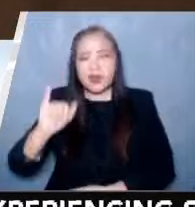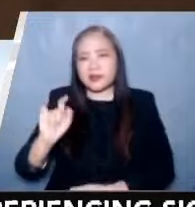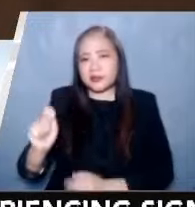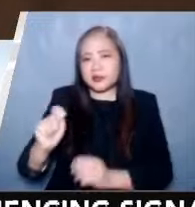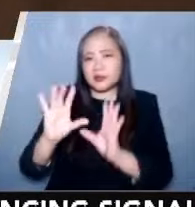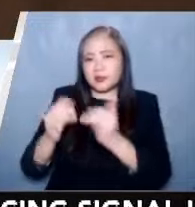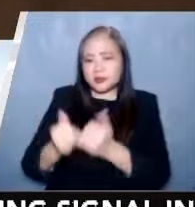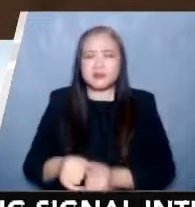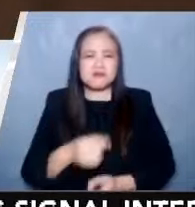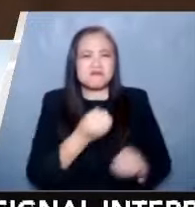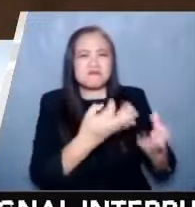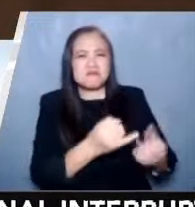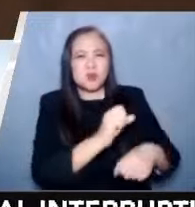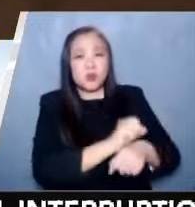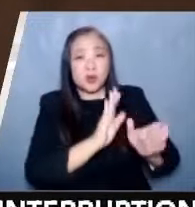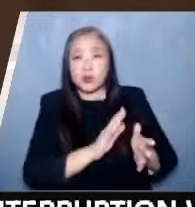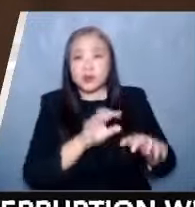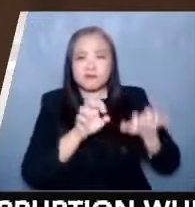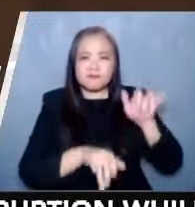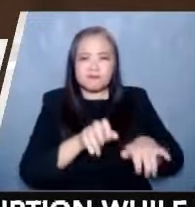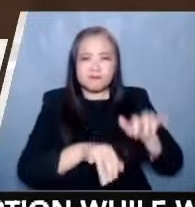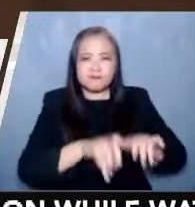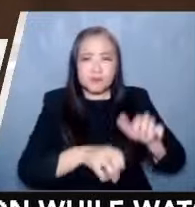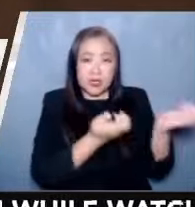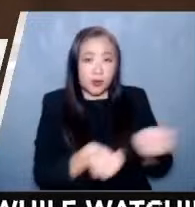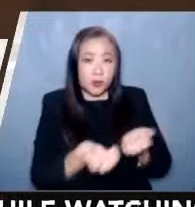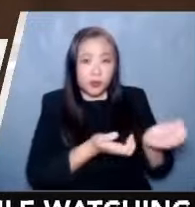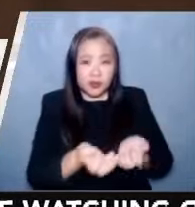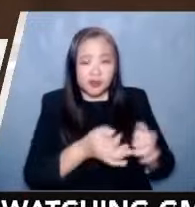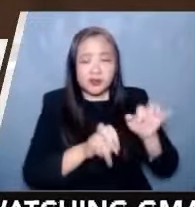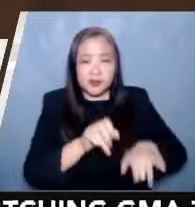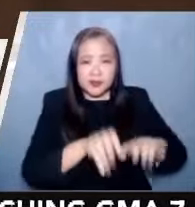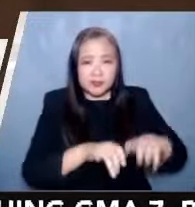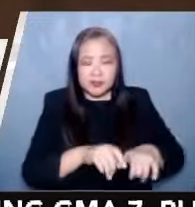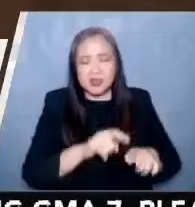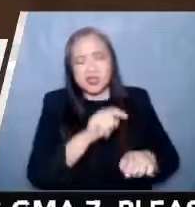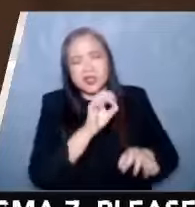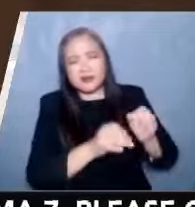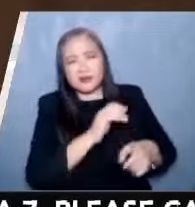eh. Kung merong kakulangan yung kanilang skills, yung kasanayan nila,